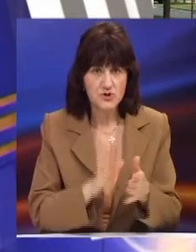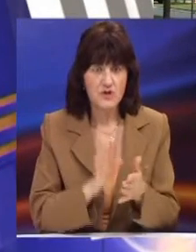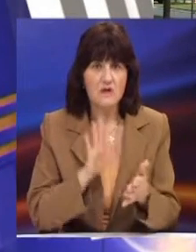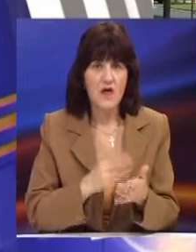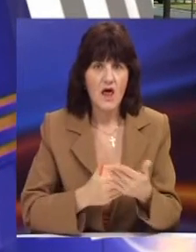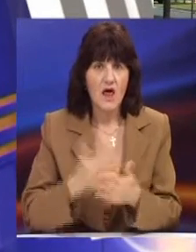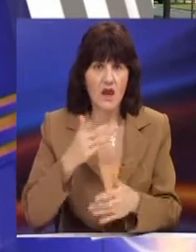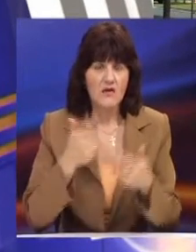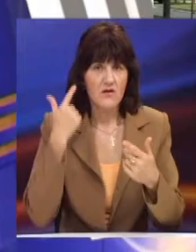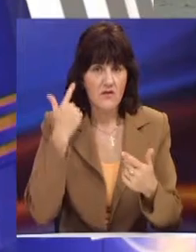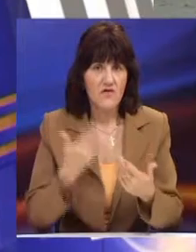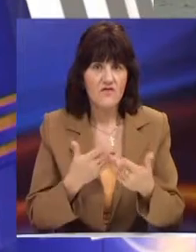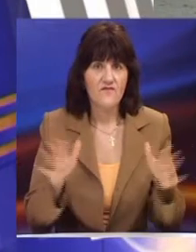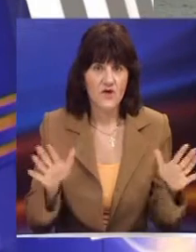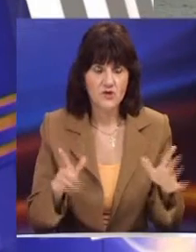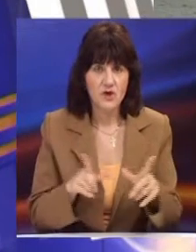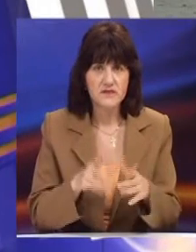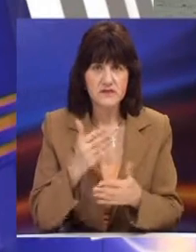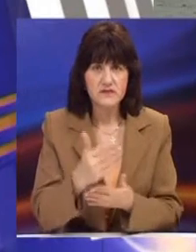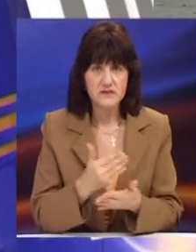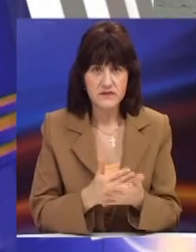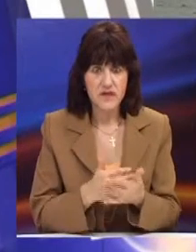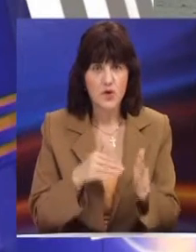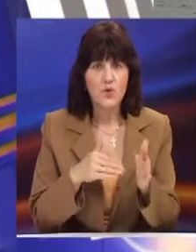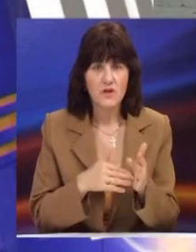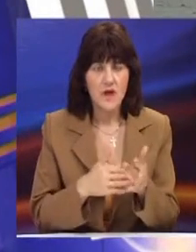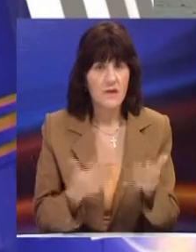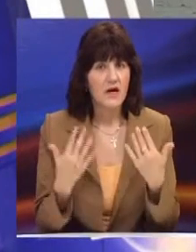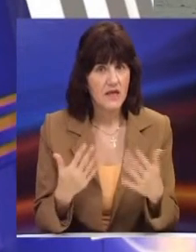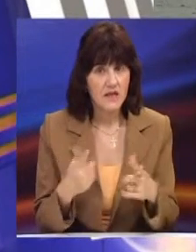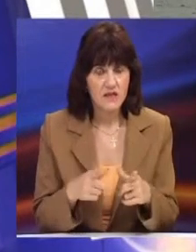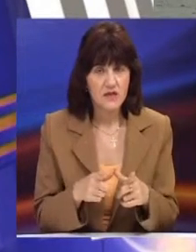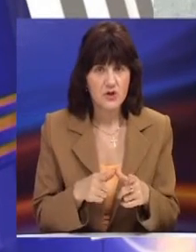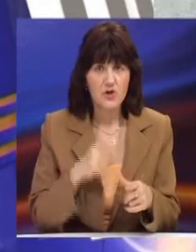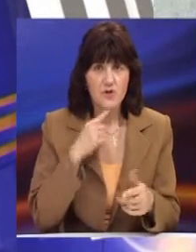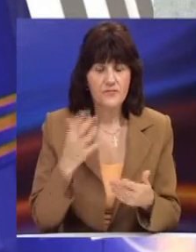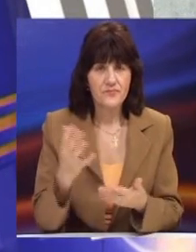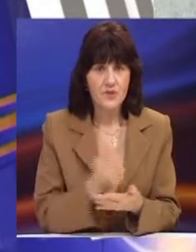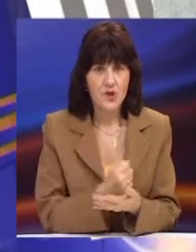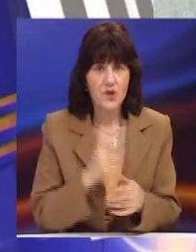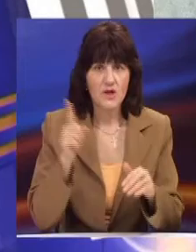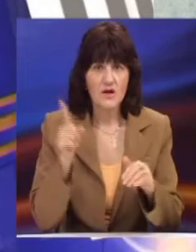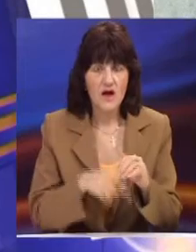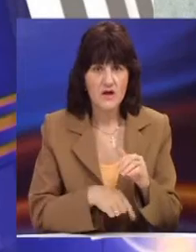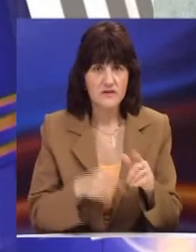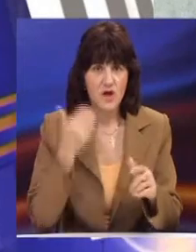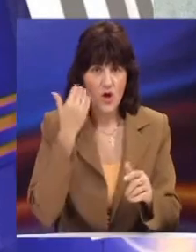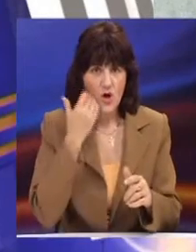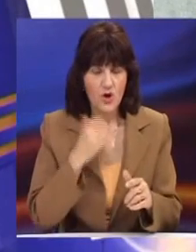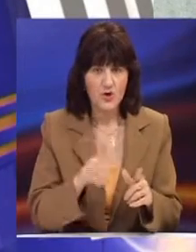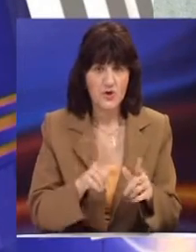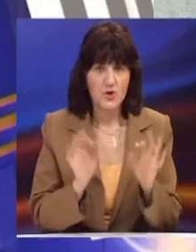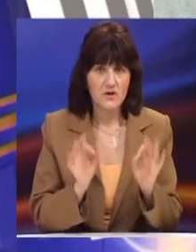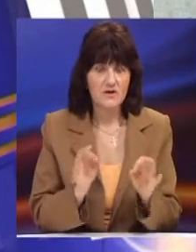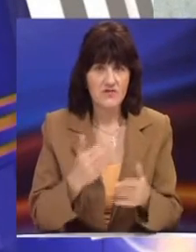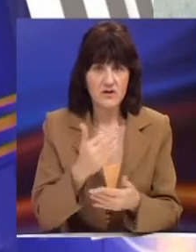grad pretrpi je znatno veća. Zakon bi trebalo da se donese po hitnom postupku, a pooštrene su kazne i u